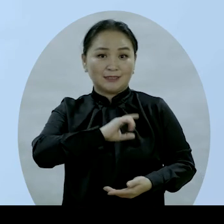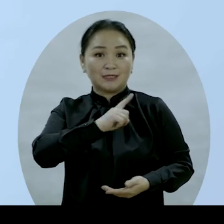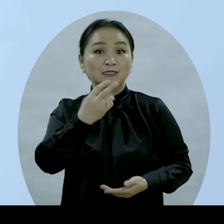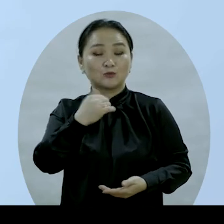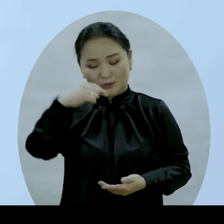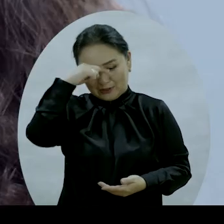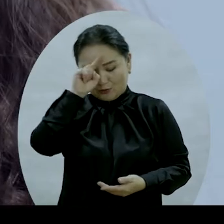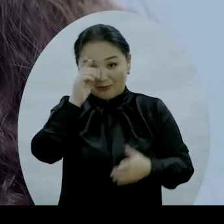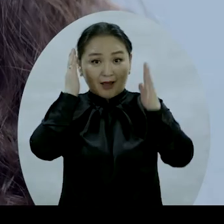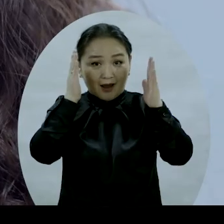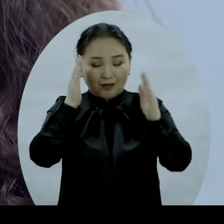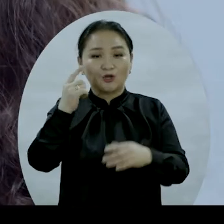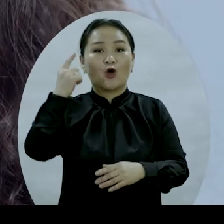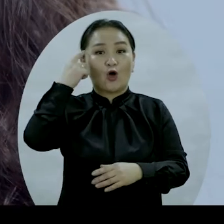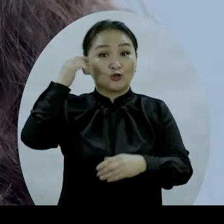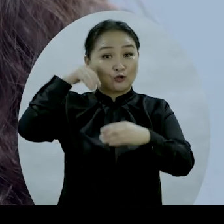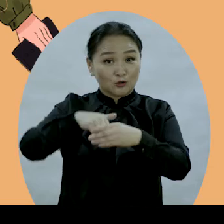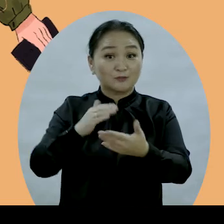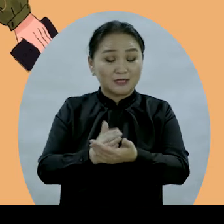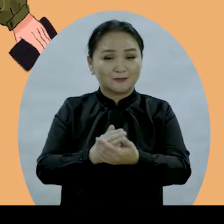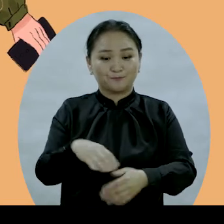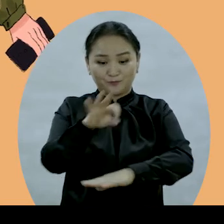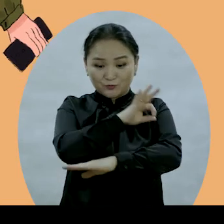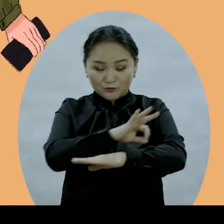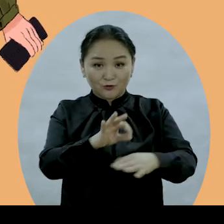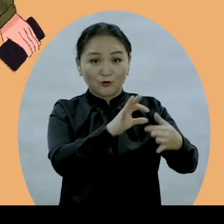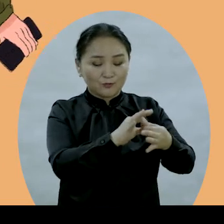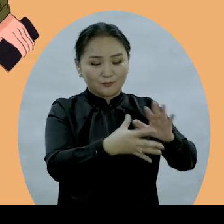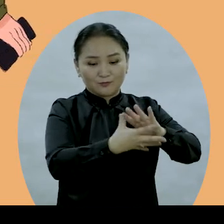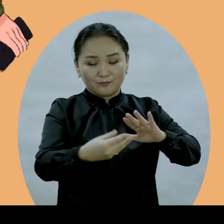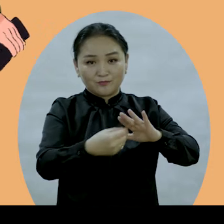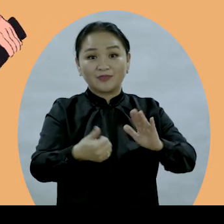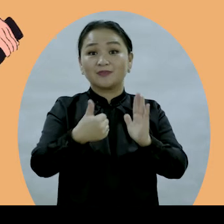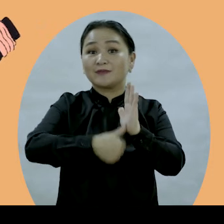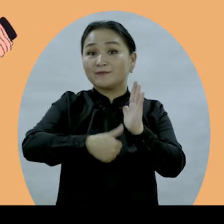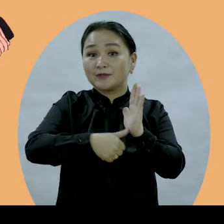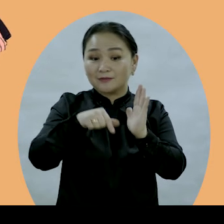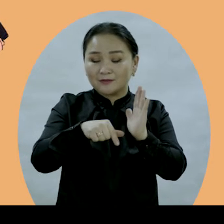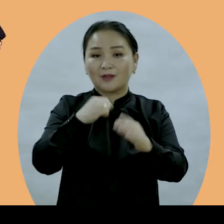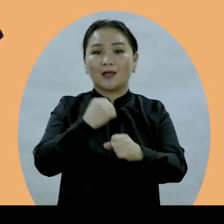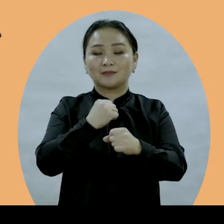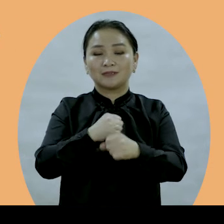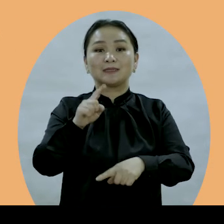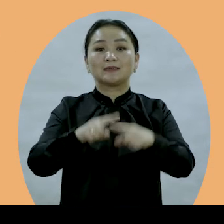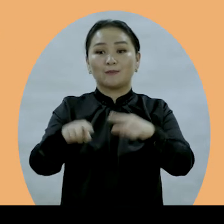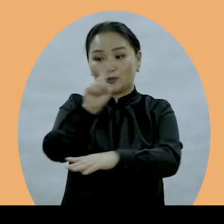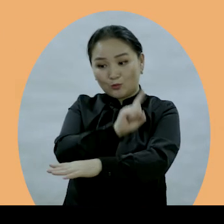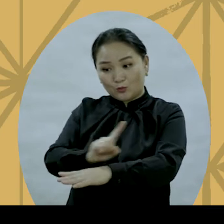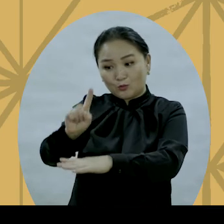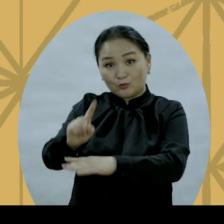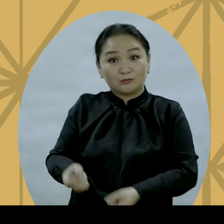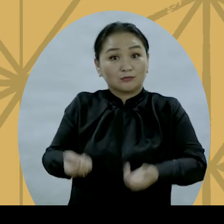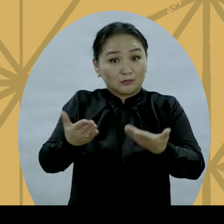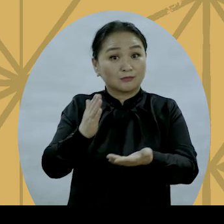мэндэд анхаарч гэдэг ойлголттой болж исэн. Төслийн хүрээнд хэвлэгдэн гарсан бүтээлч тэмдэгтэр дээр ажилласнаар ямар үр дүнгүй бий